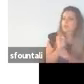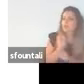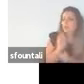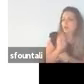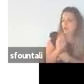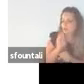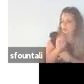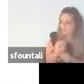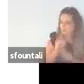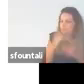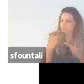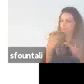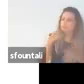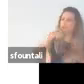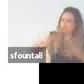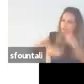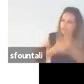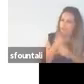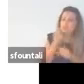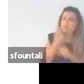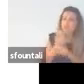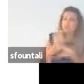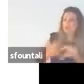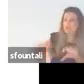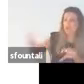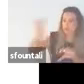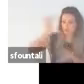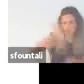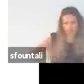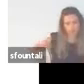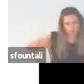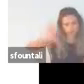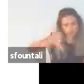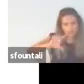στους ποινικούς κώδικες σε πάρα πολλές χώρες στην Ευρώπη,